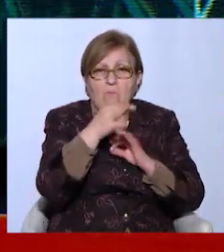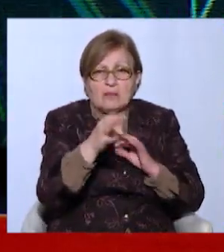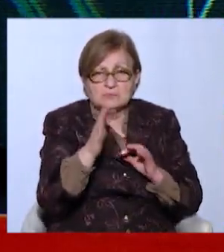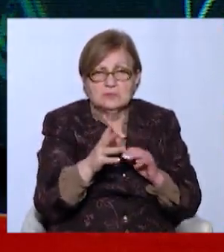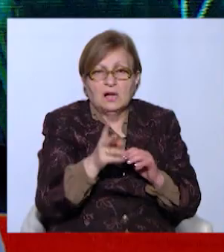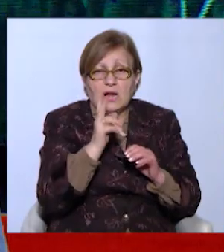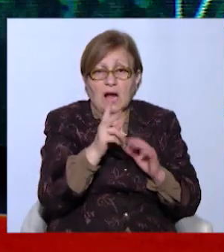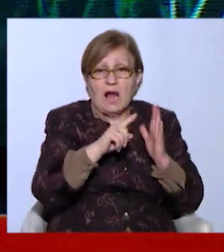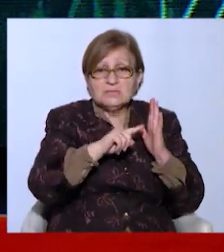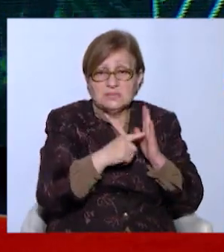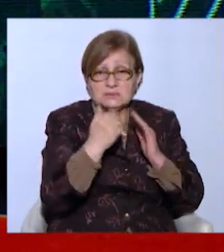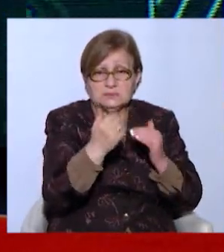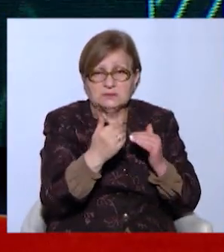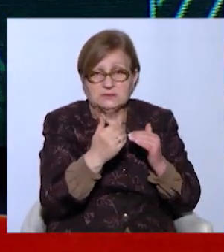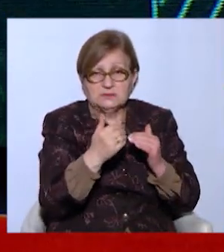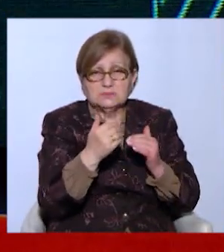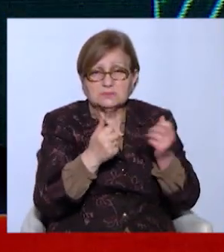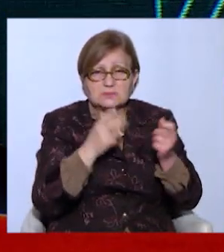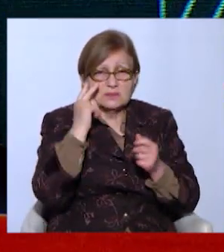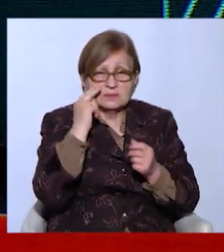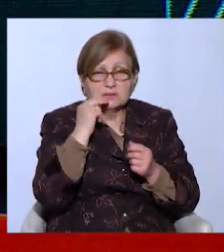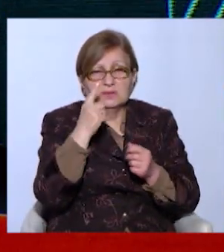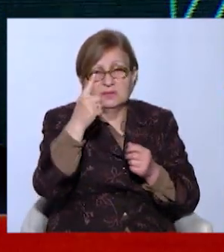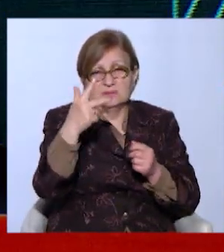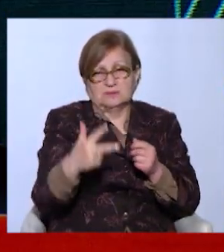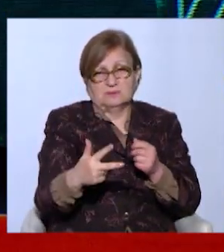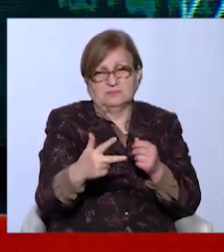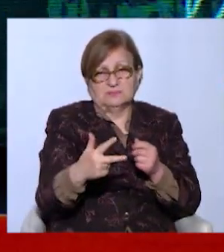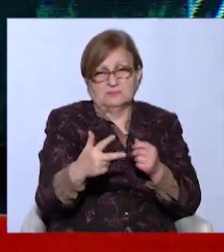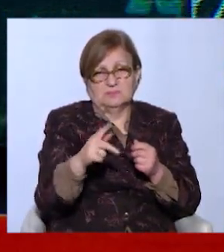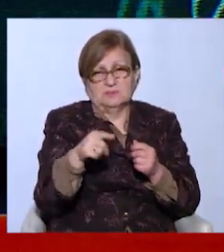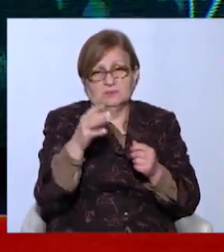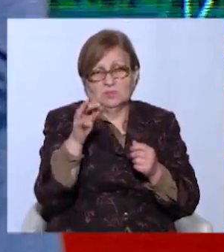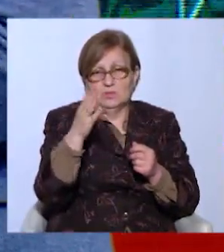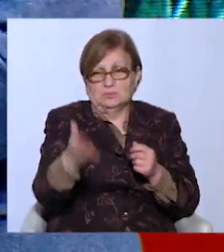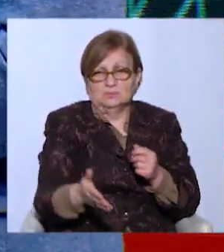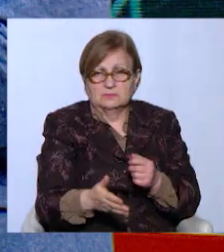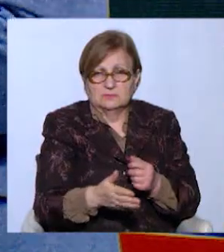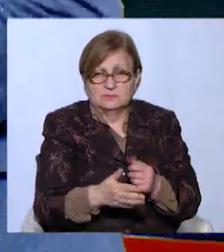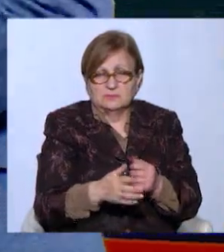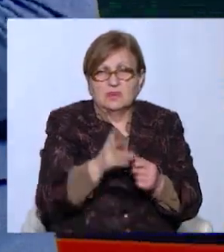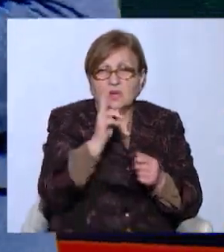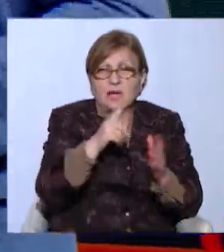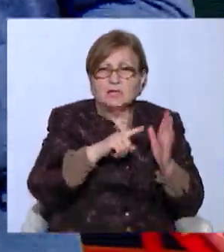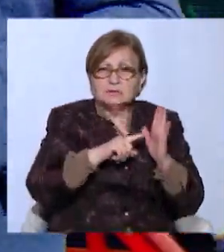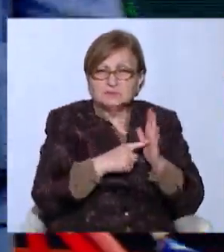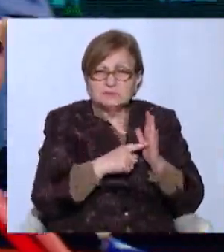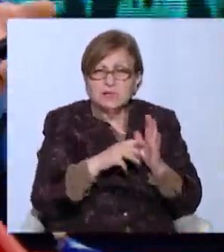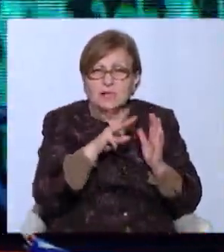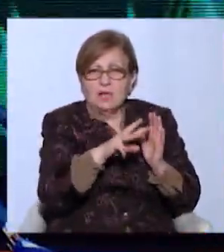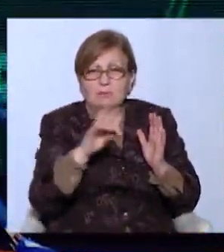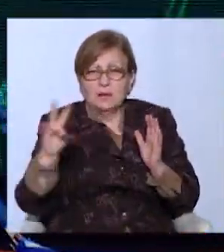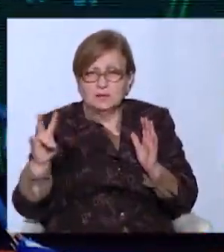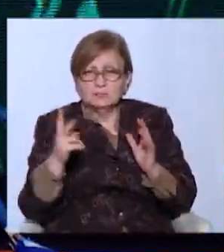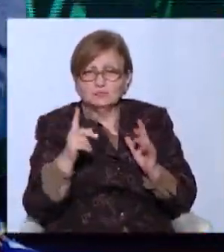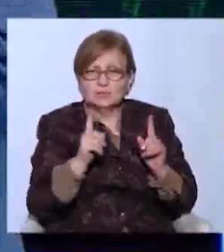წერტილის კოორდინატები ეს არის 1/3, 0. მოგეხსენებათ, კაცერტილი m და n წერტილებიდან